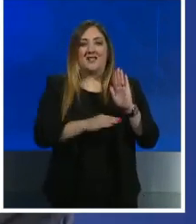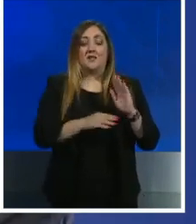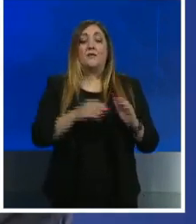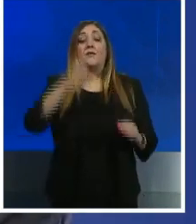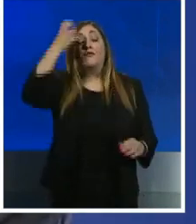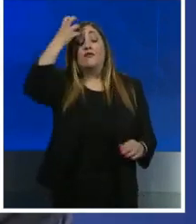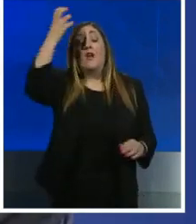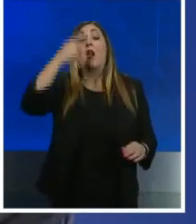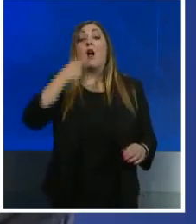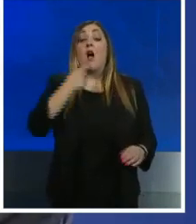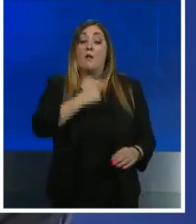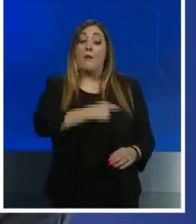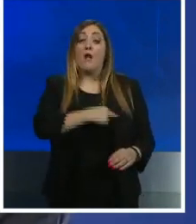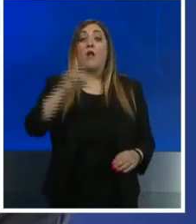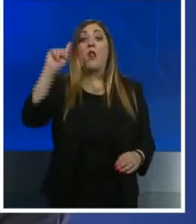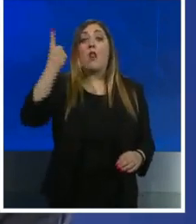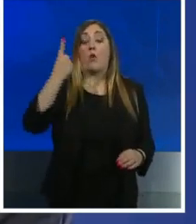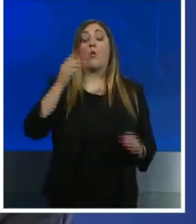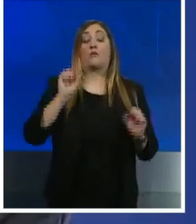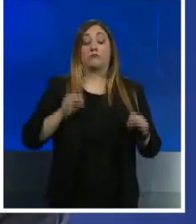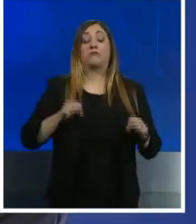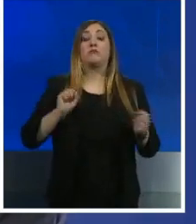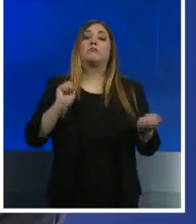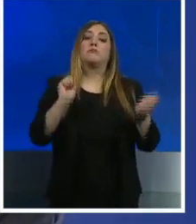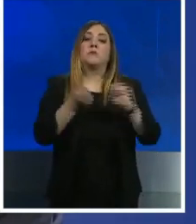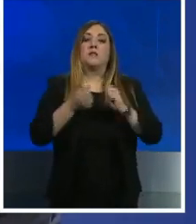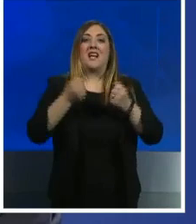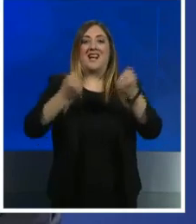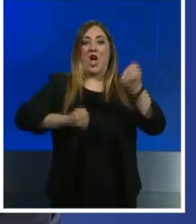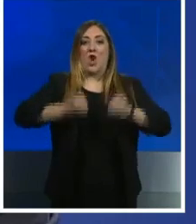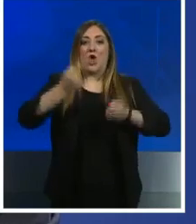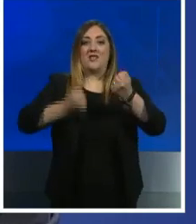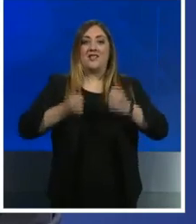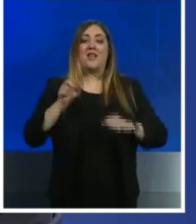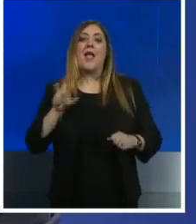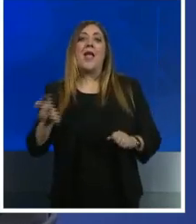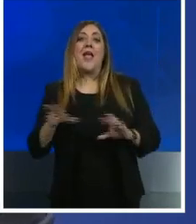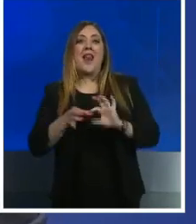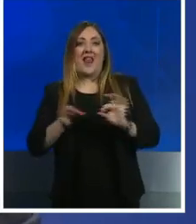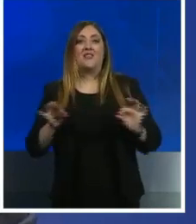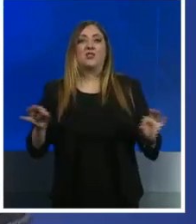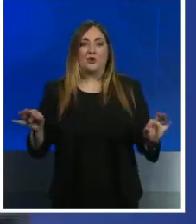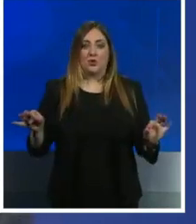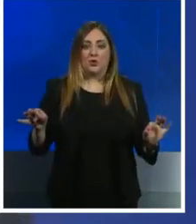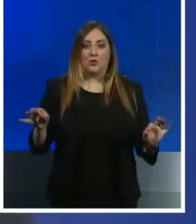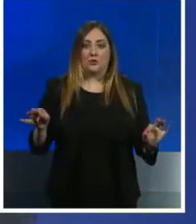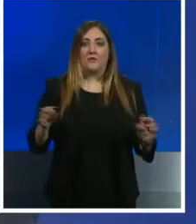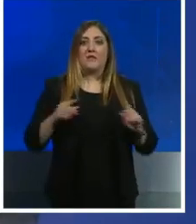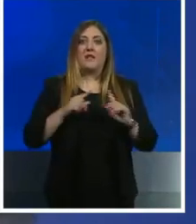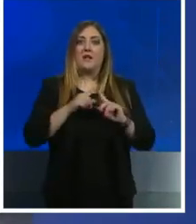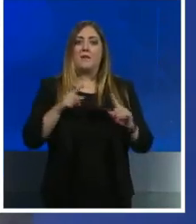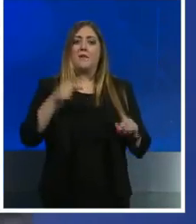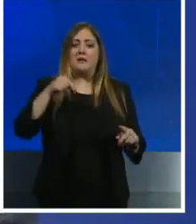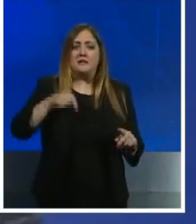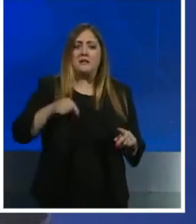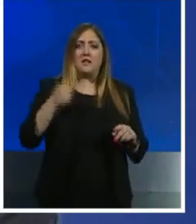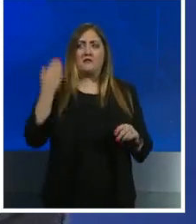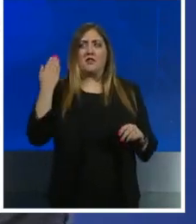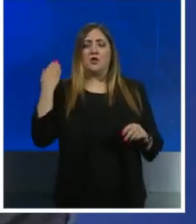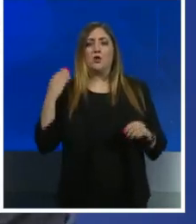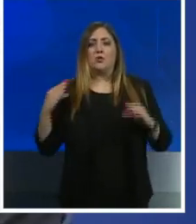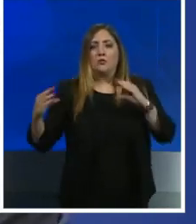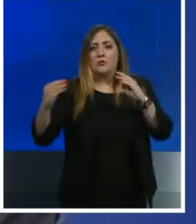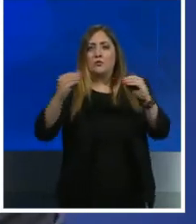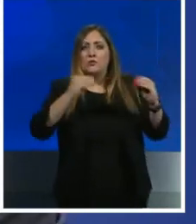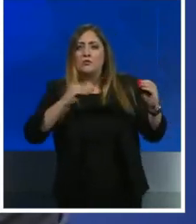il-pajjiżi tal-Unjoni Ewropea illi taqleb il-karozzi kollha biex jaħdmu bl-elettriku. Dan l-aħħar l-Awtorità r-Riżorsi u l-Ambjent nedit konsultazzjoni fuq strateġija